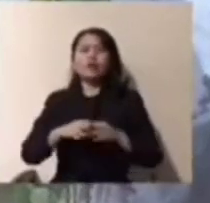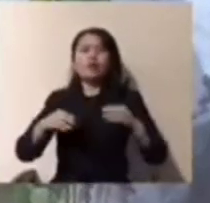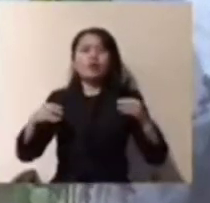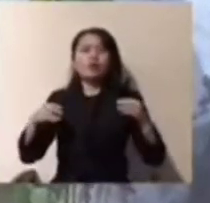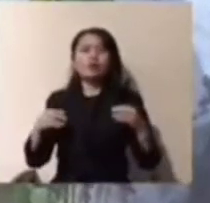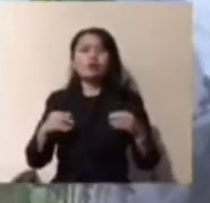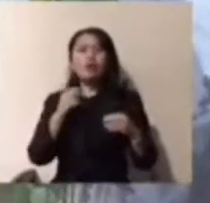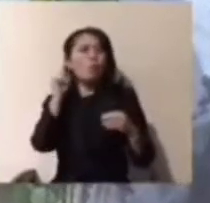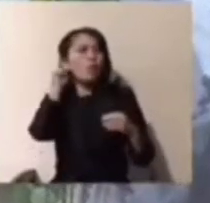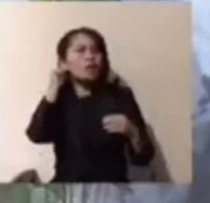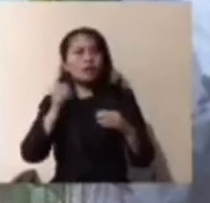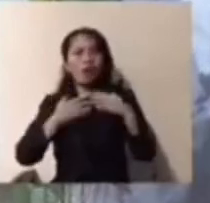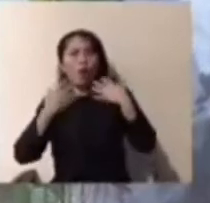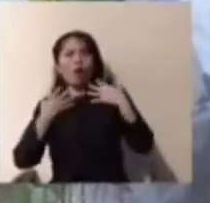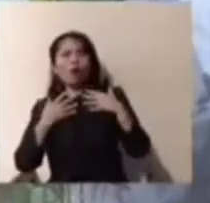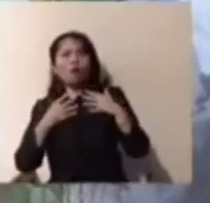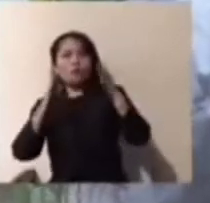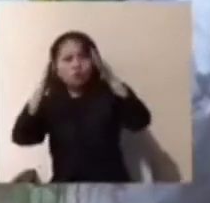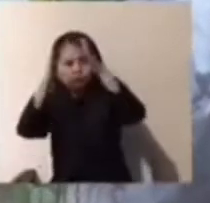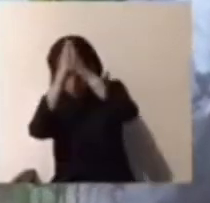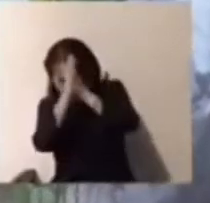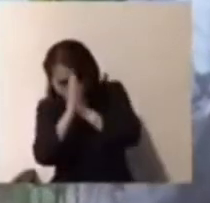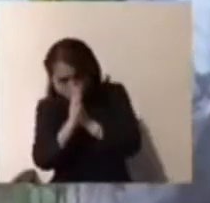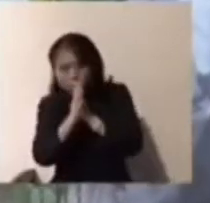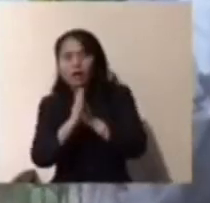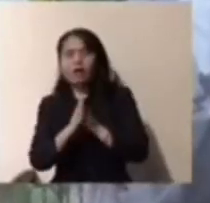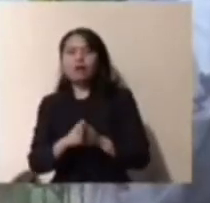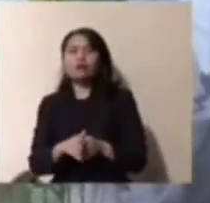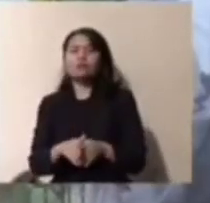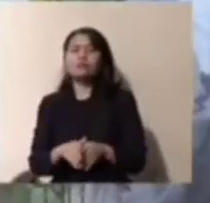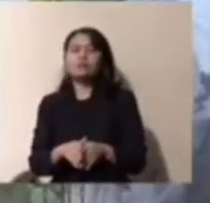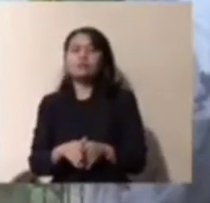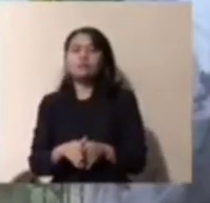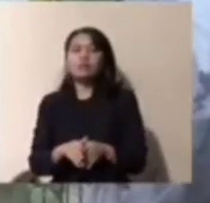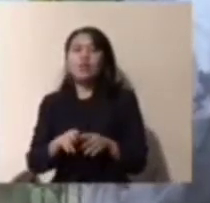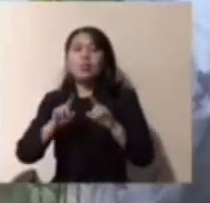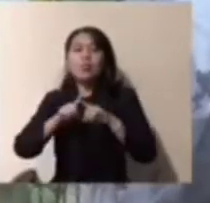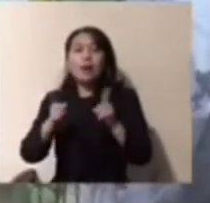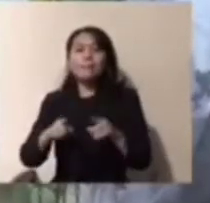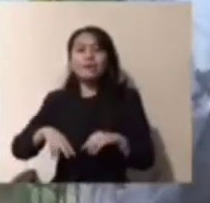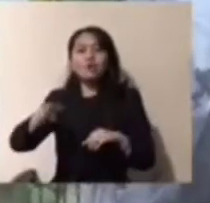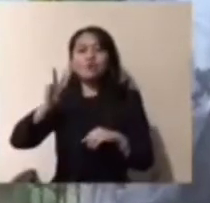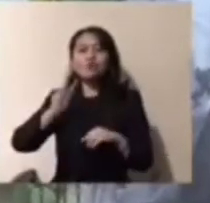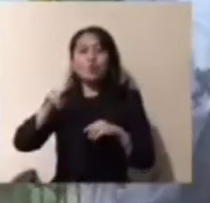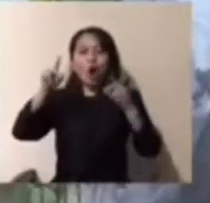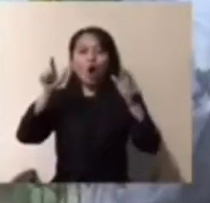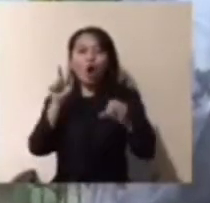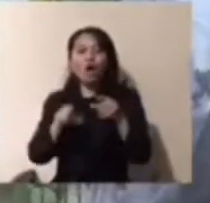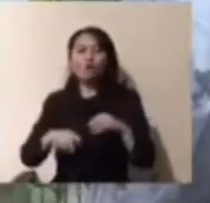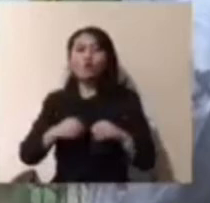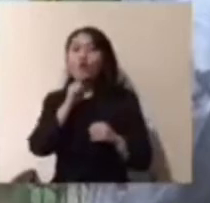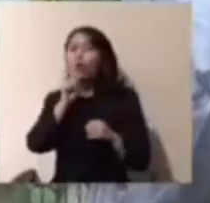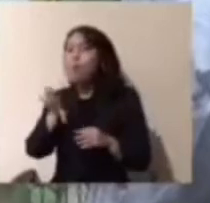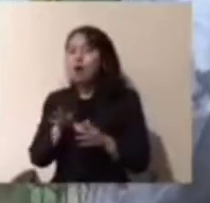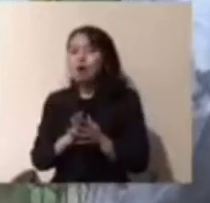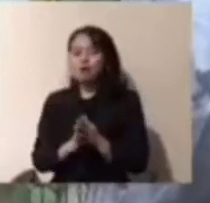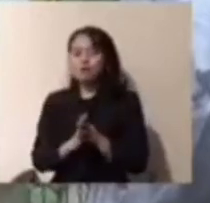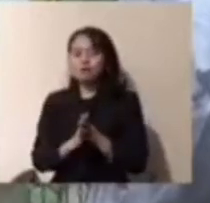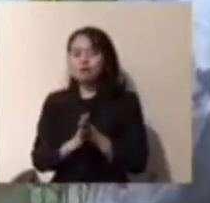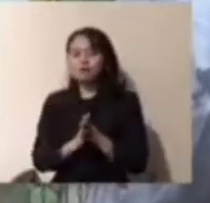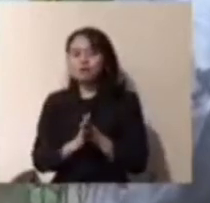Wanita-wanita itu sangat terkejut dan menundukkan kepala, tetapi kedua pemuda itu berkata,